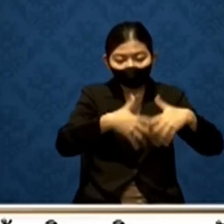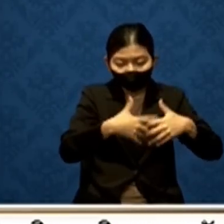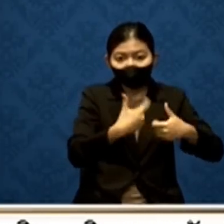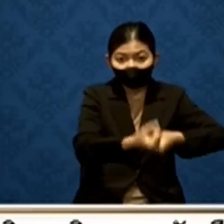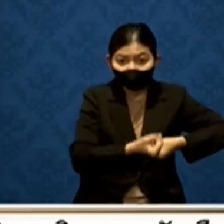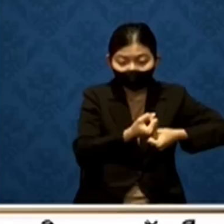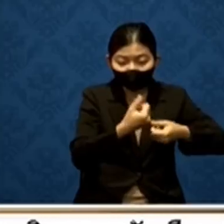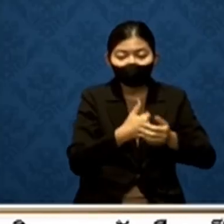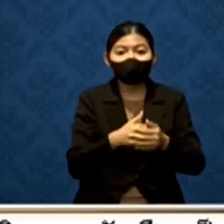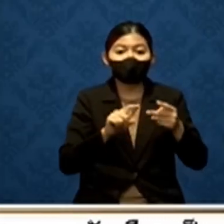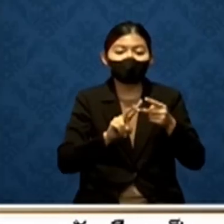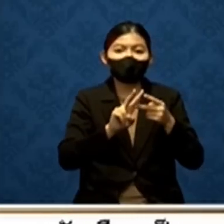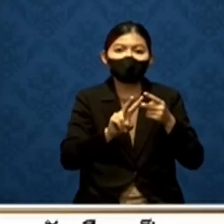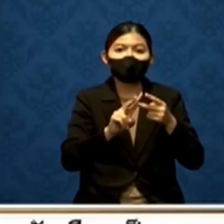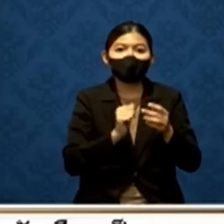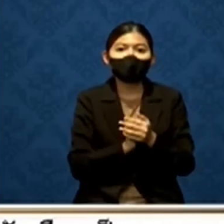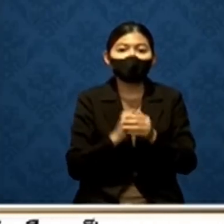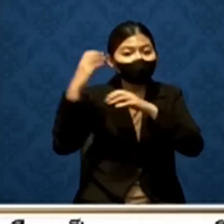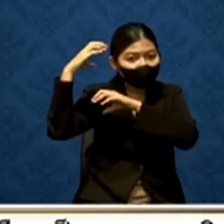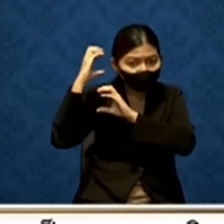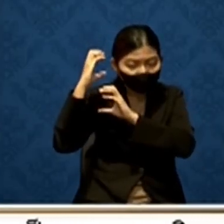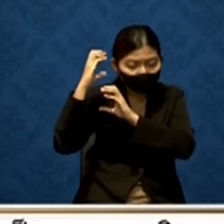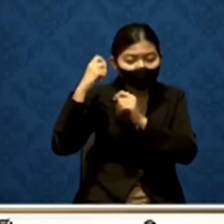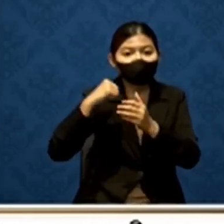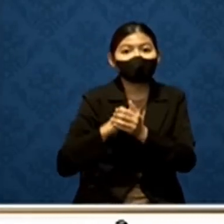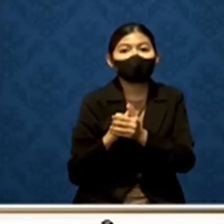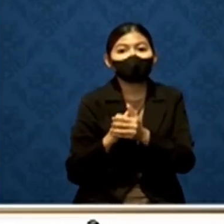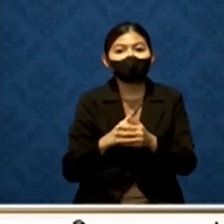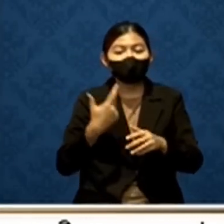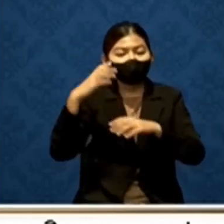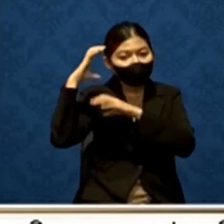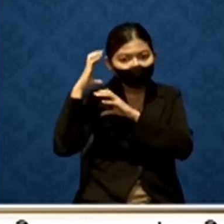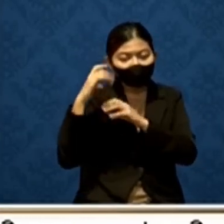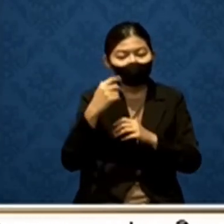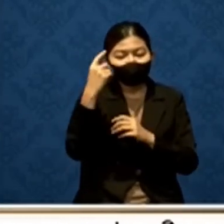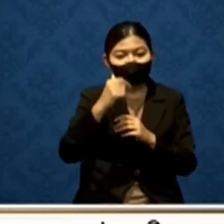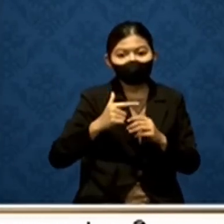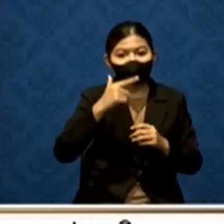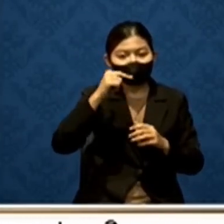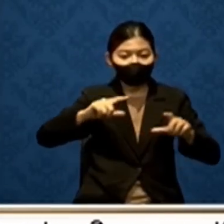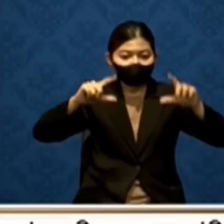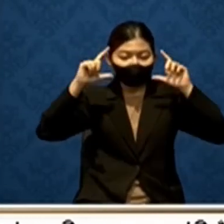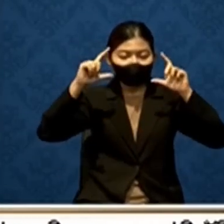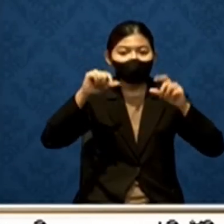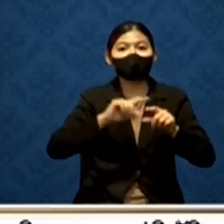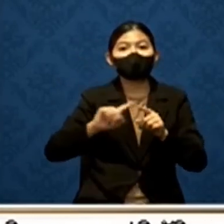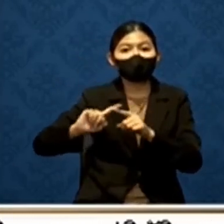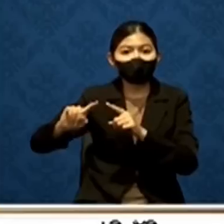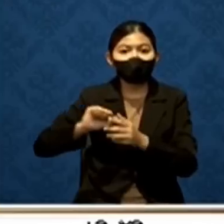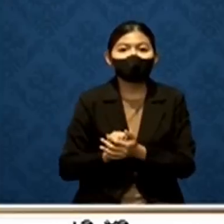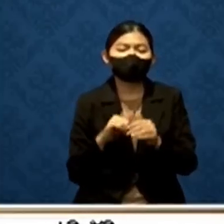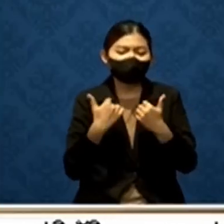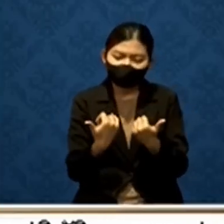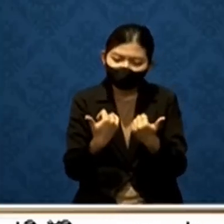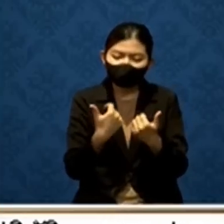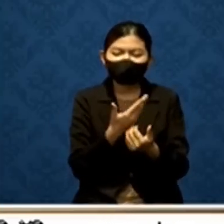เจรีสรางเปอัดับ 2 ลองจาก Bollywoodและก็เหืวา Hollywood ด้วยซ้ำอัี้คือสิ่งต่ ๆ ที่ไม่